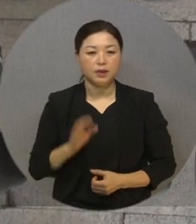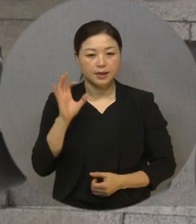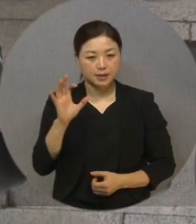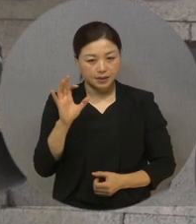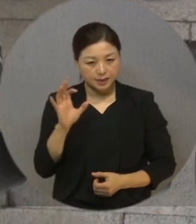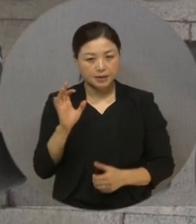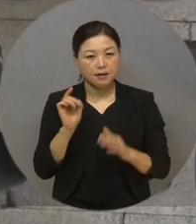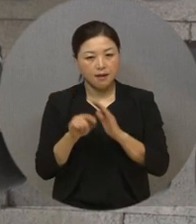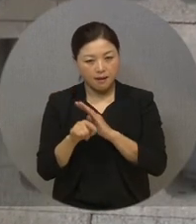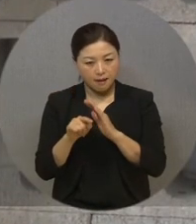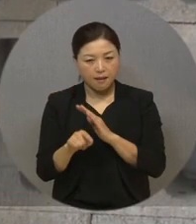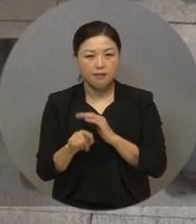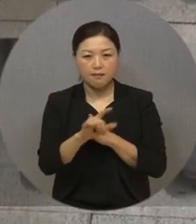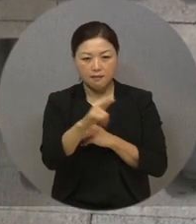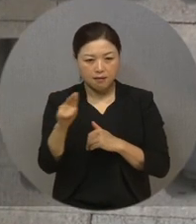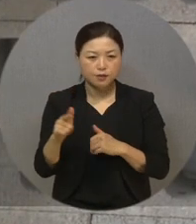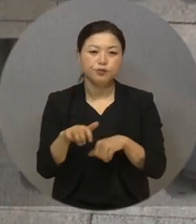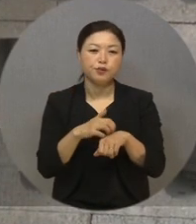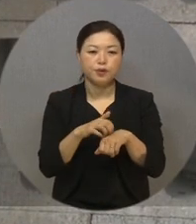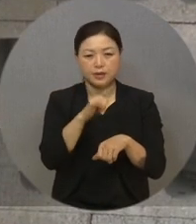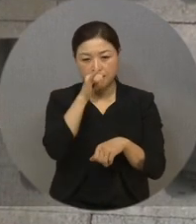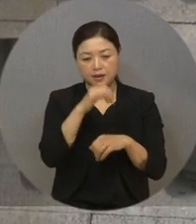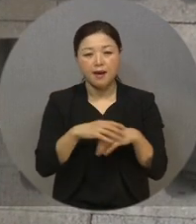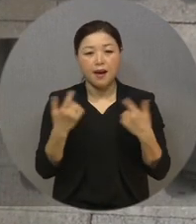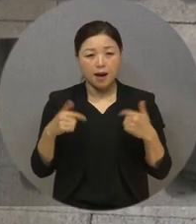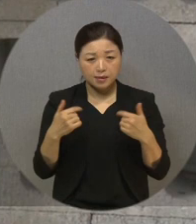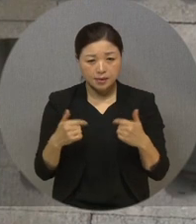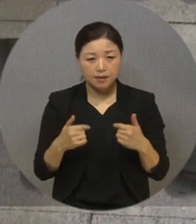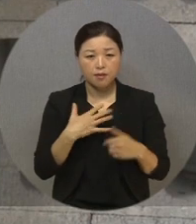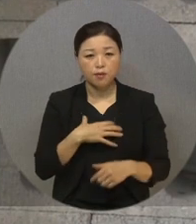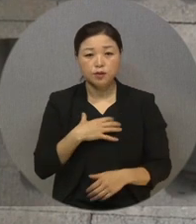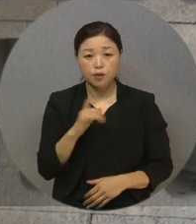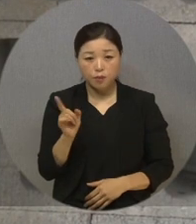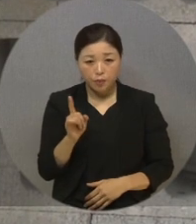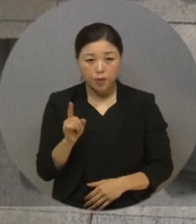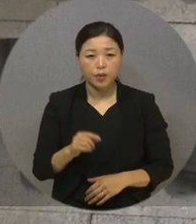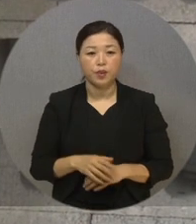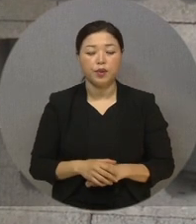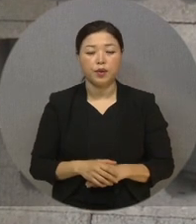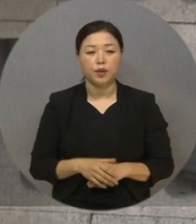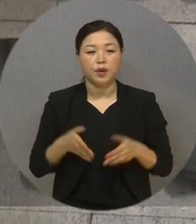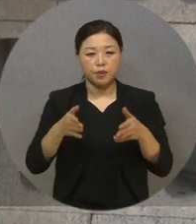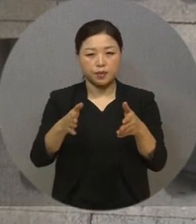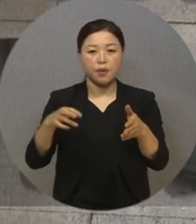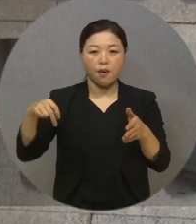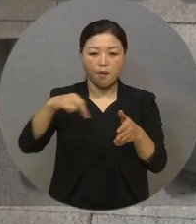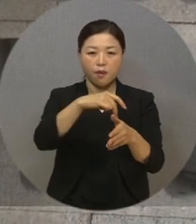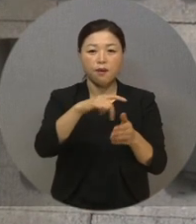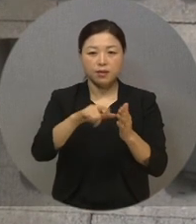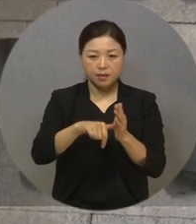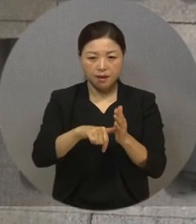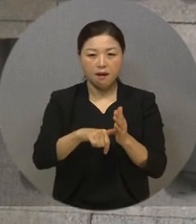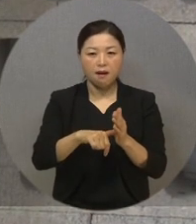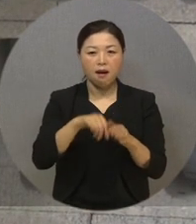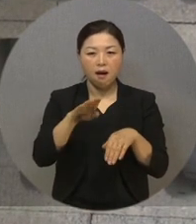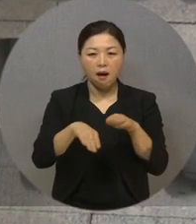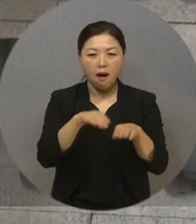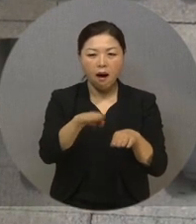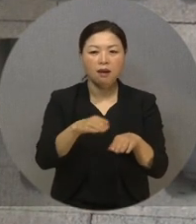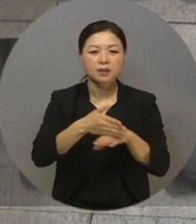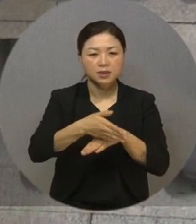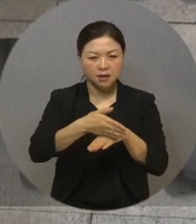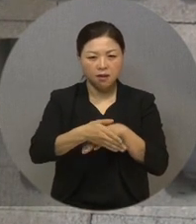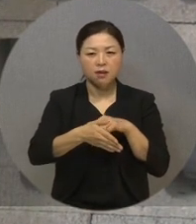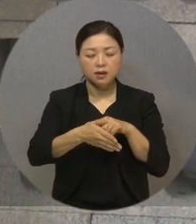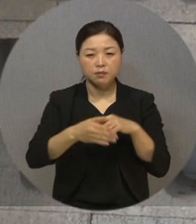화장실 가는 것부터 늘 걱정되는 게 건널 때 걸음이 느리기 때문에 신호 속도 그 시간